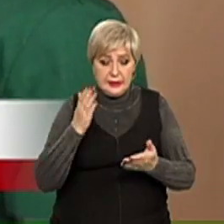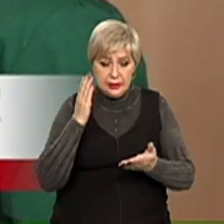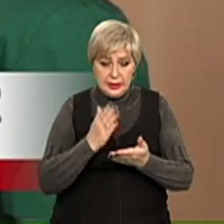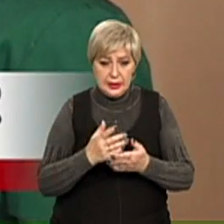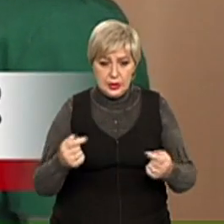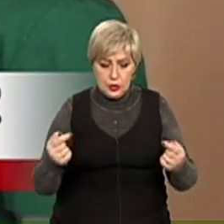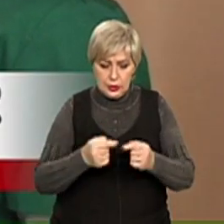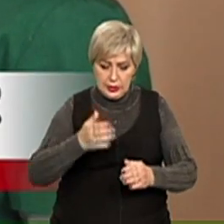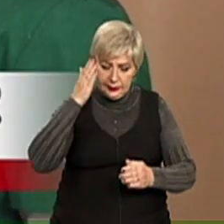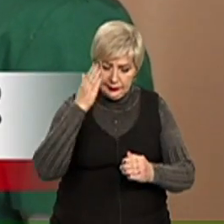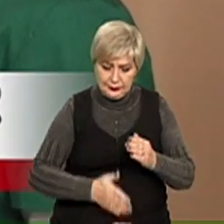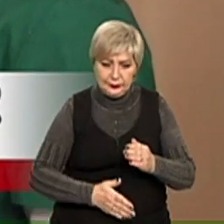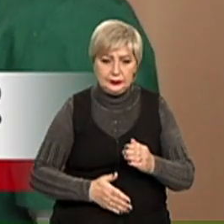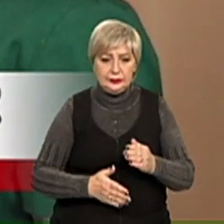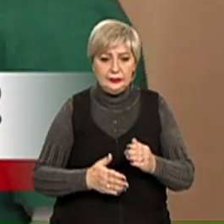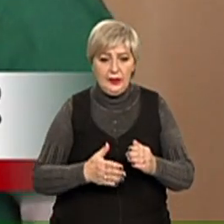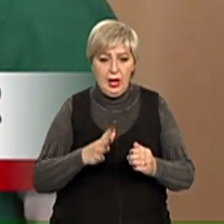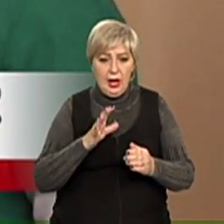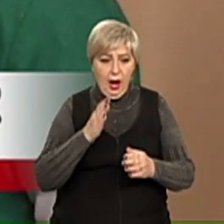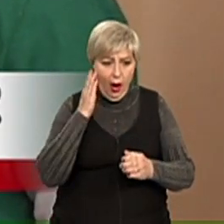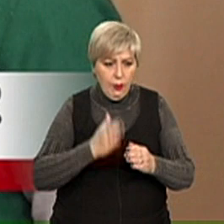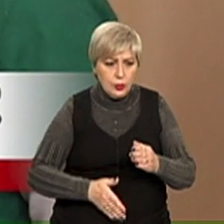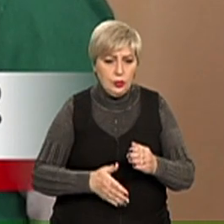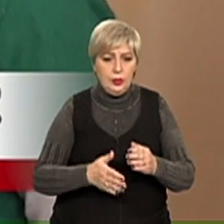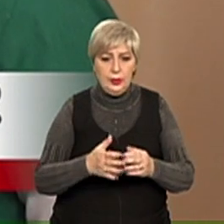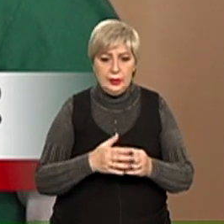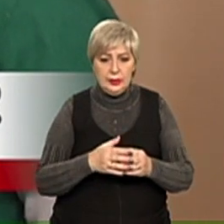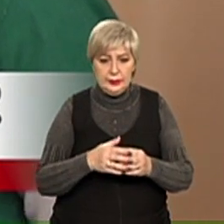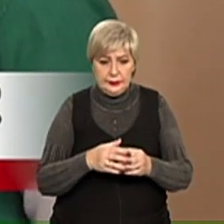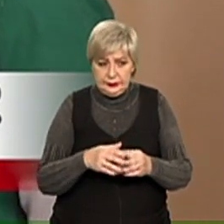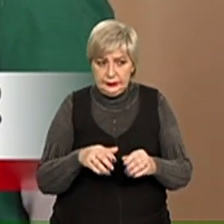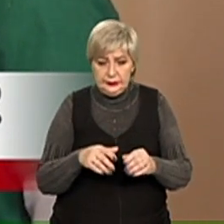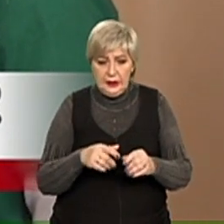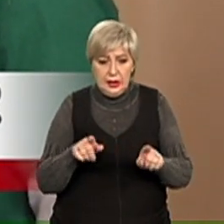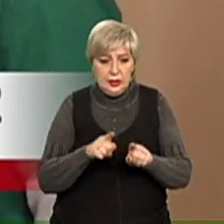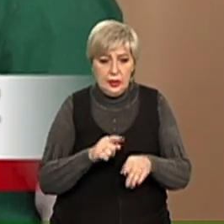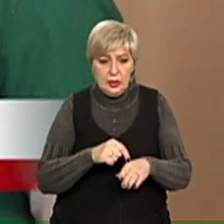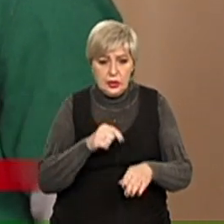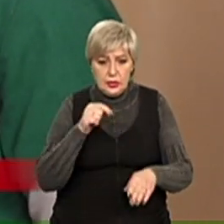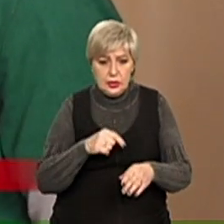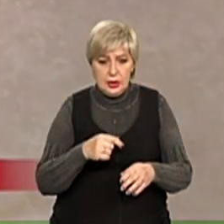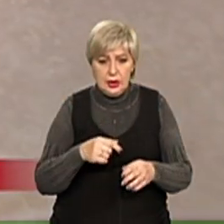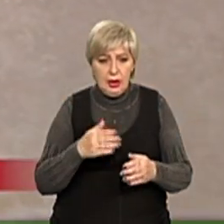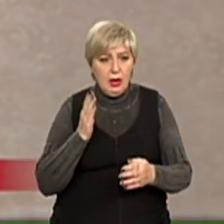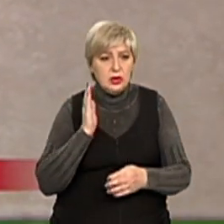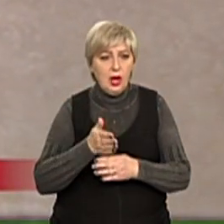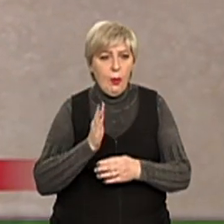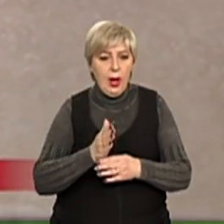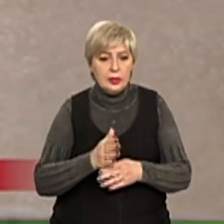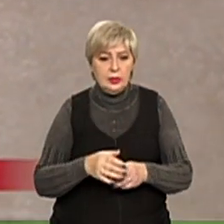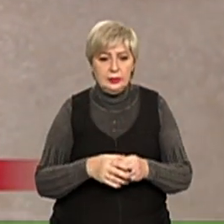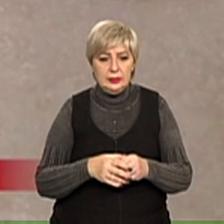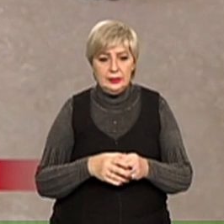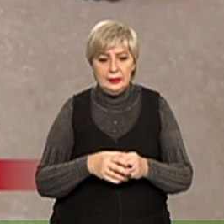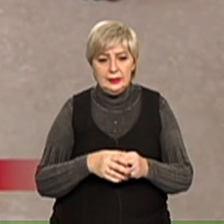чітко, ровно, от обрубано прям, ну так звичайними словами, таке відчуття, що, мабуть, топором. Да,